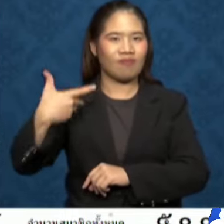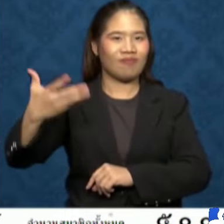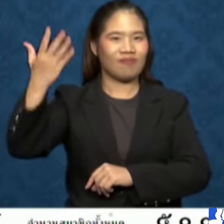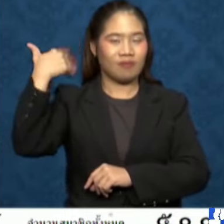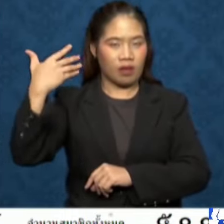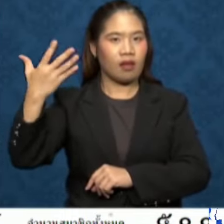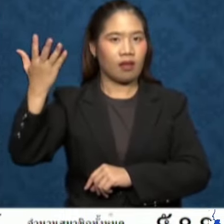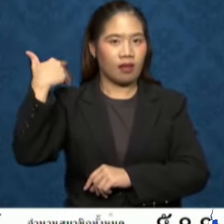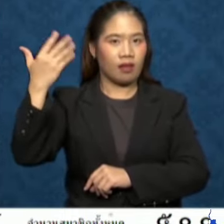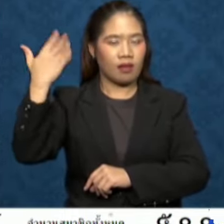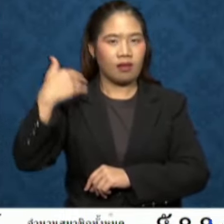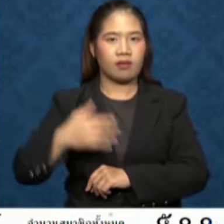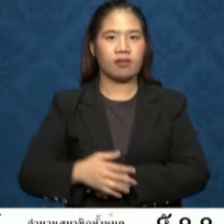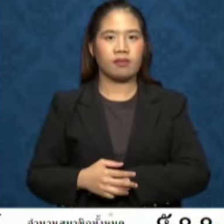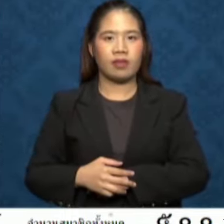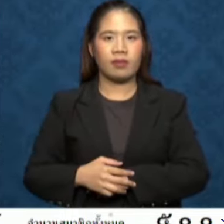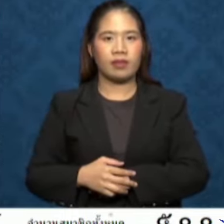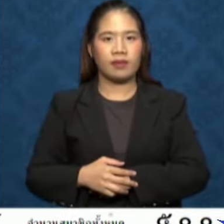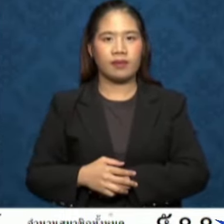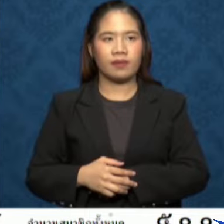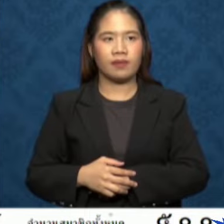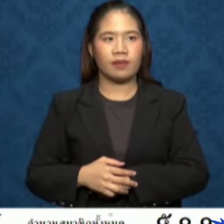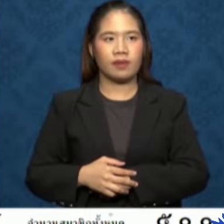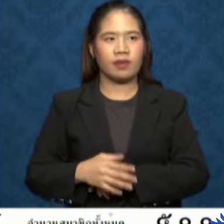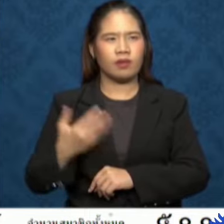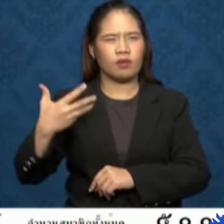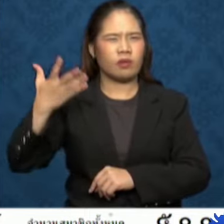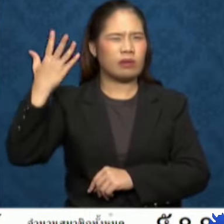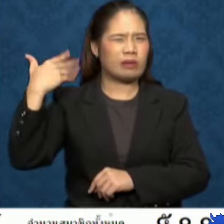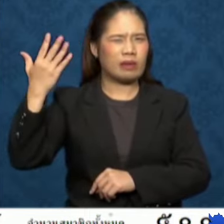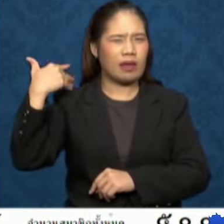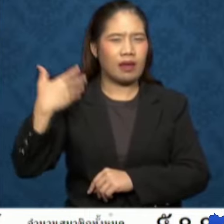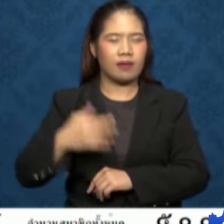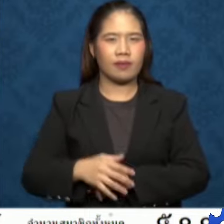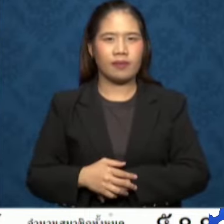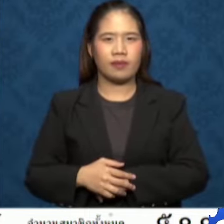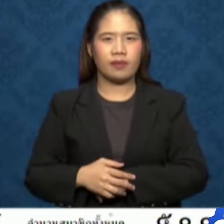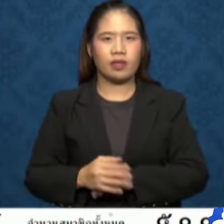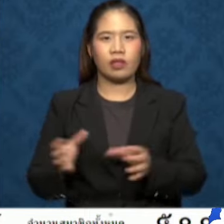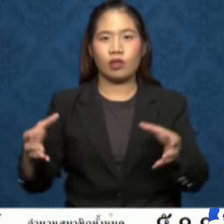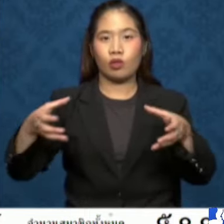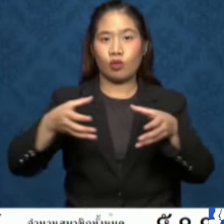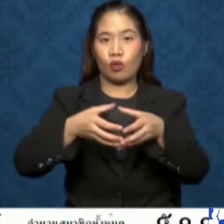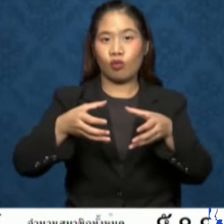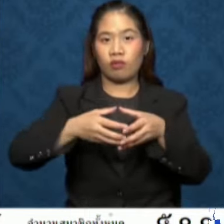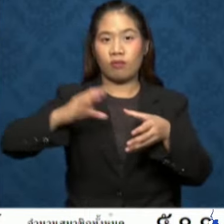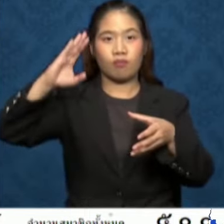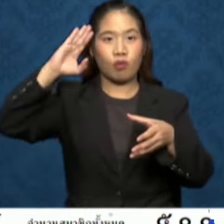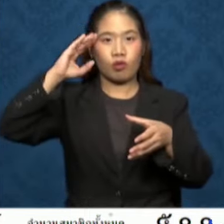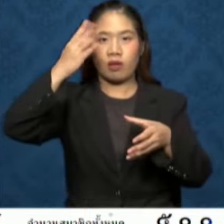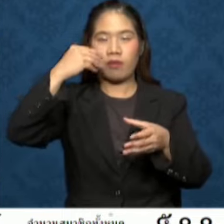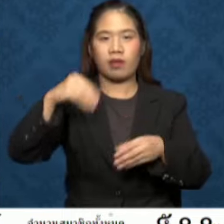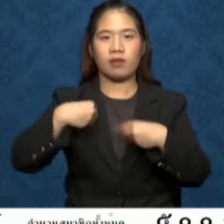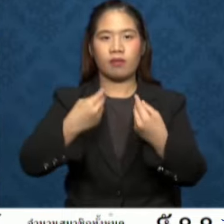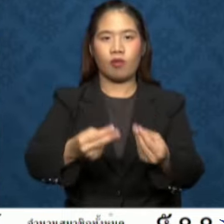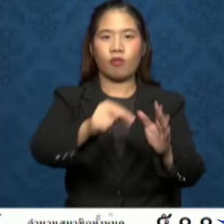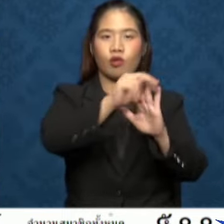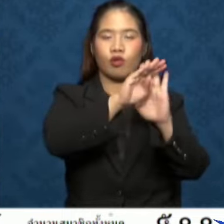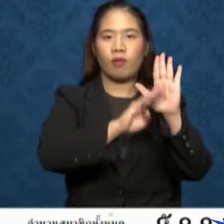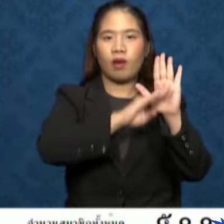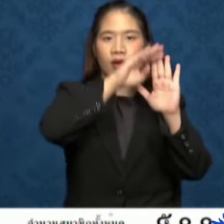ล่าสุดวันที่ 10 5ที่แล้วหรือยังไงที่กองทัพบกผมก็มอบนโยบายไปแล้ว